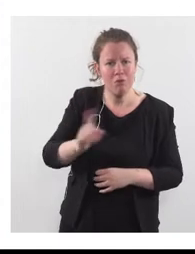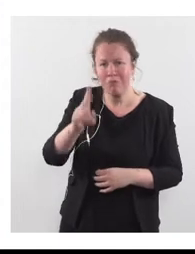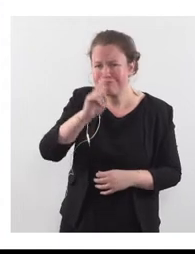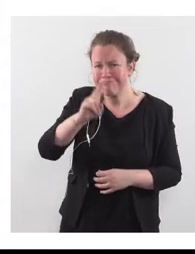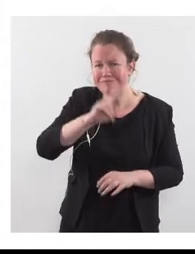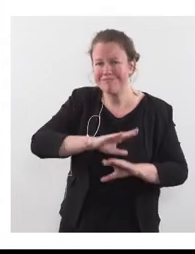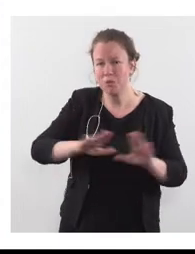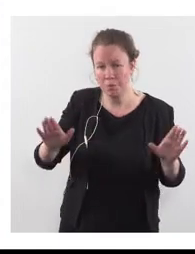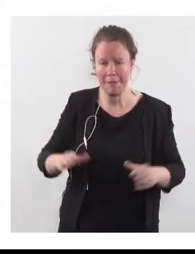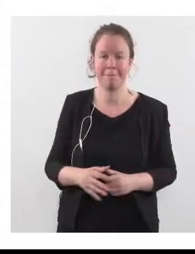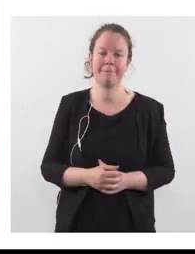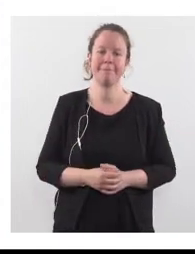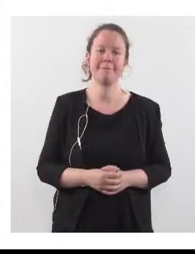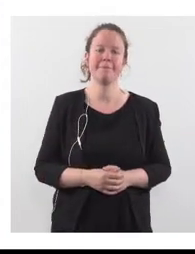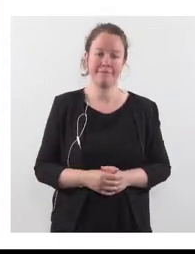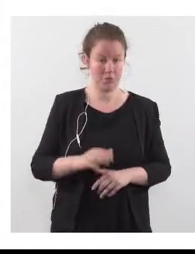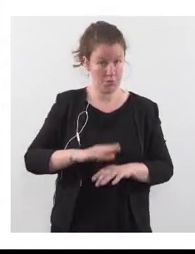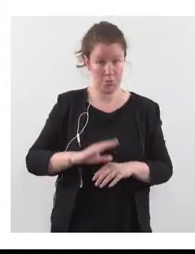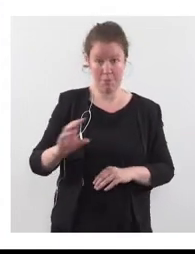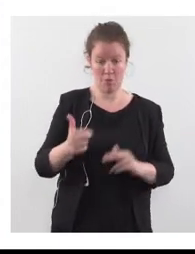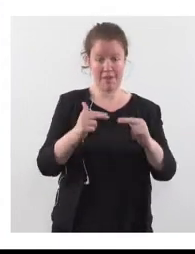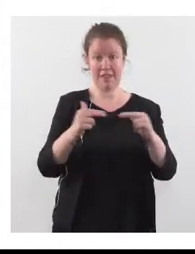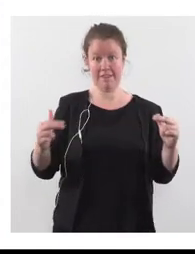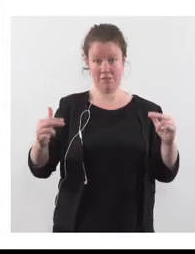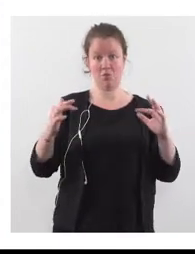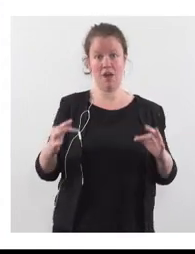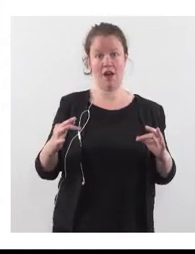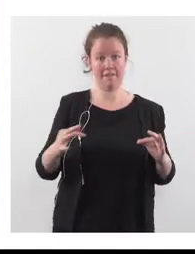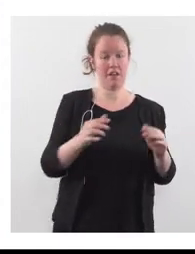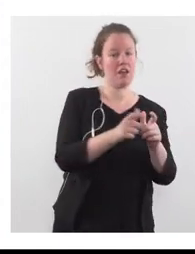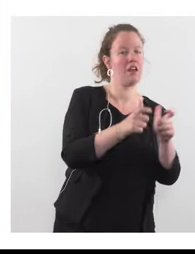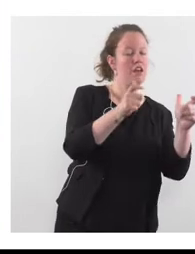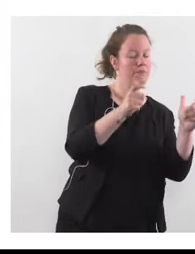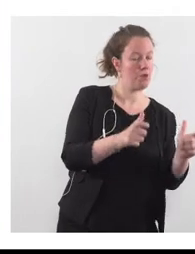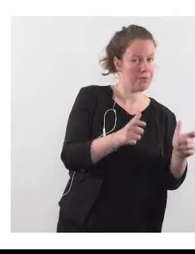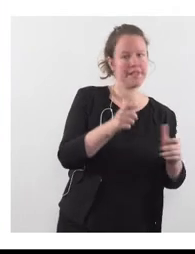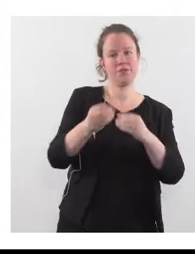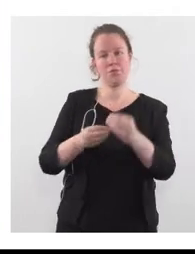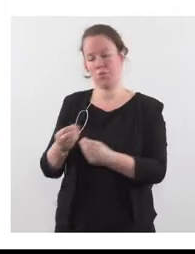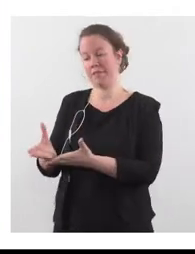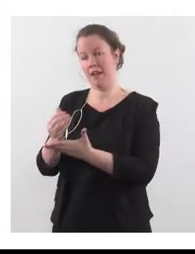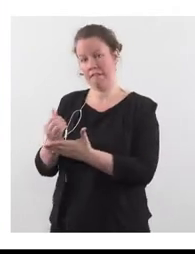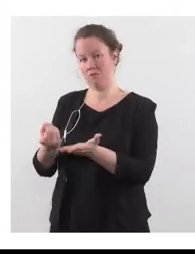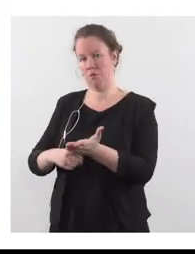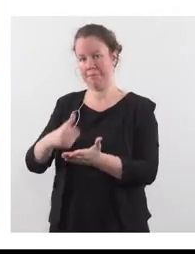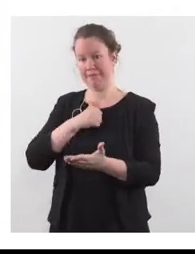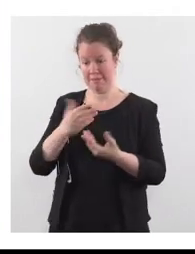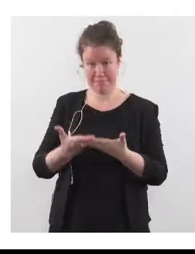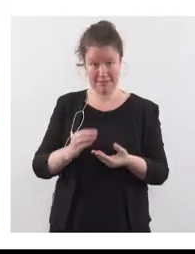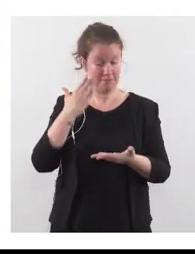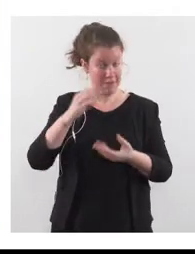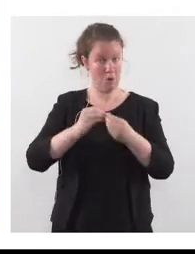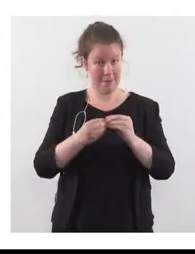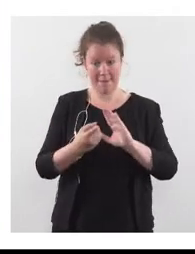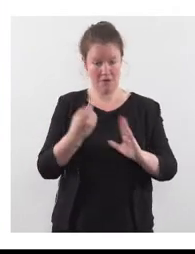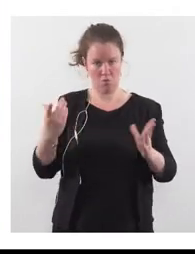Conseil des prud'hommes. C'est la juridiction de premier degré des litiges individuels entre employeurs et salariés de droit privé. Nous avons rappelé